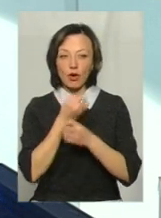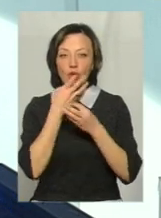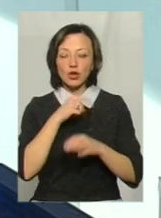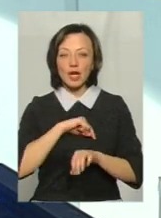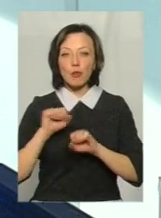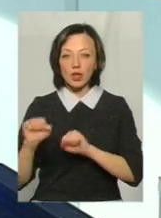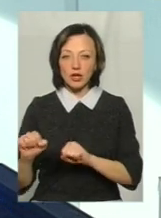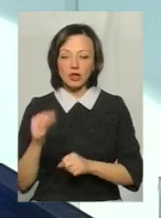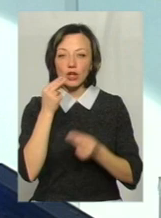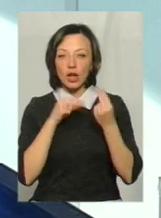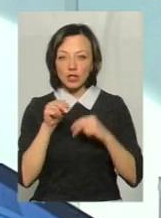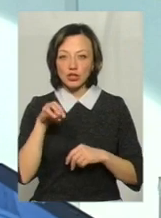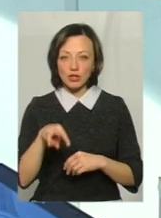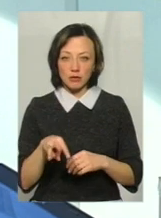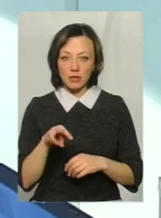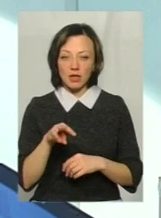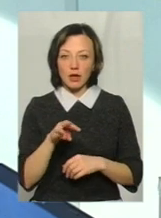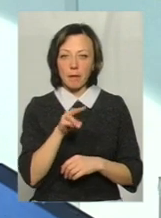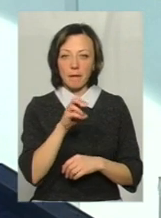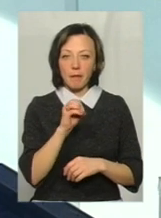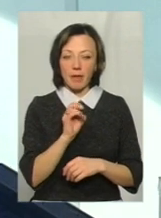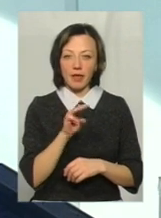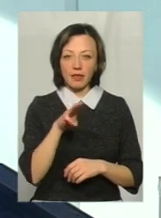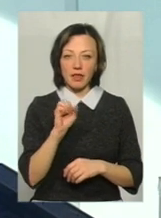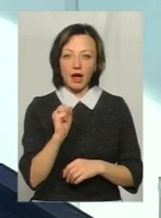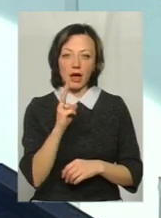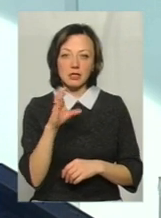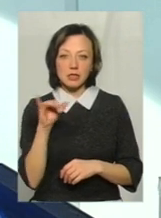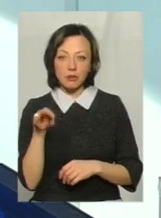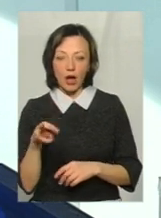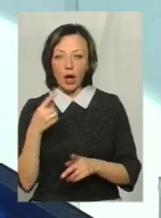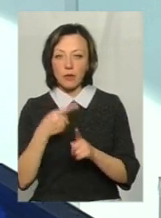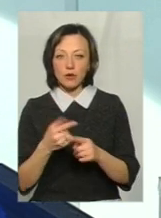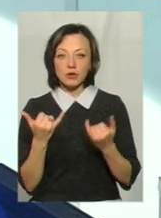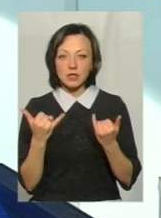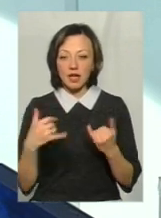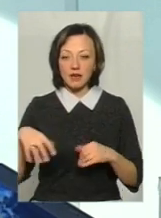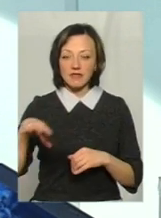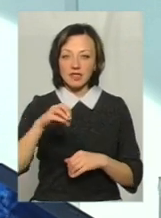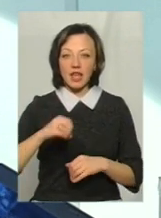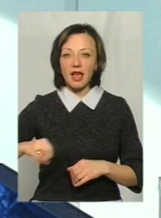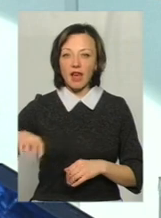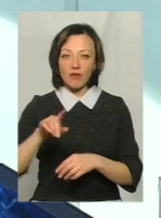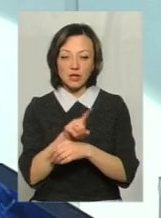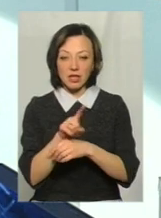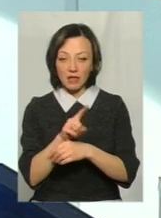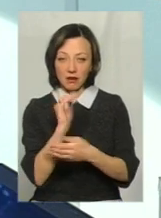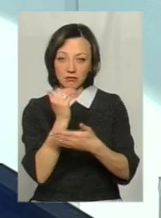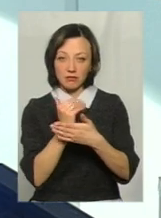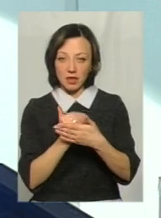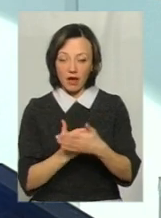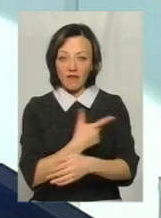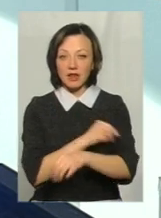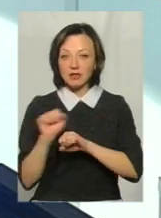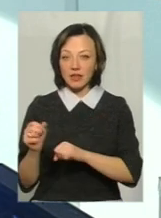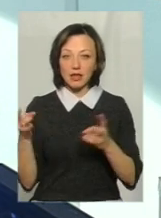імунітет. Набагато краще, ніж від пентаксиму. Плюс зараз всі європейські стандарти говорять про те, що вакцинувати